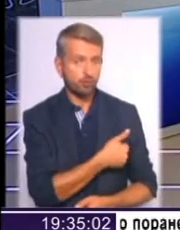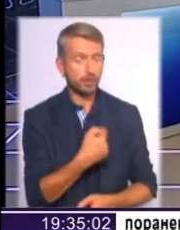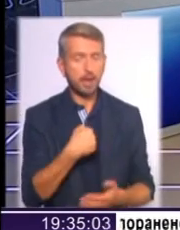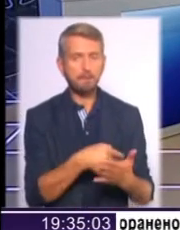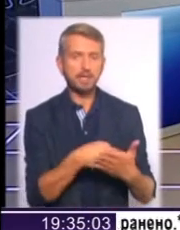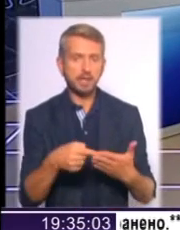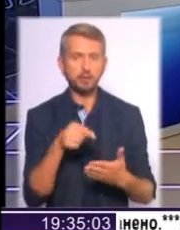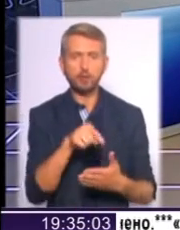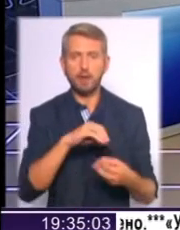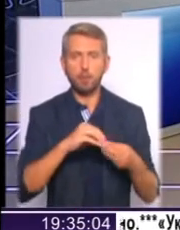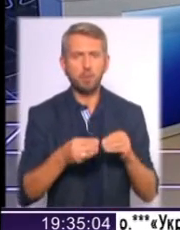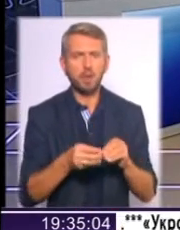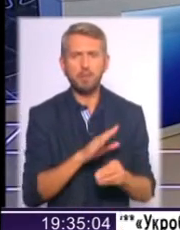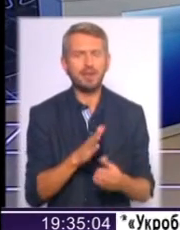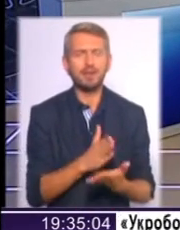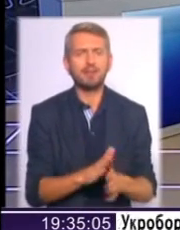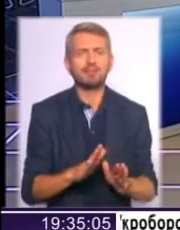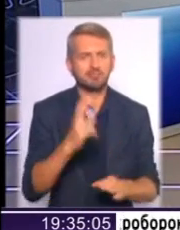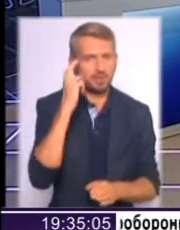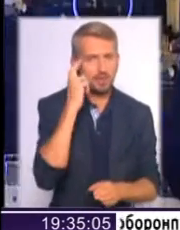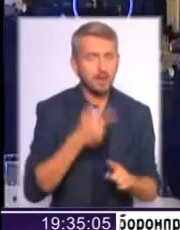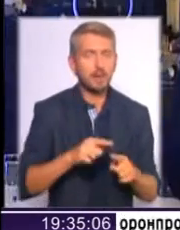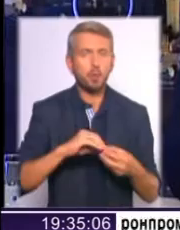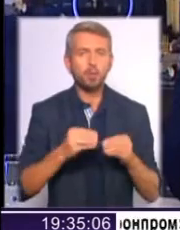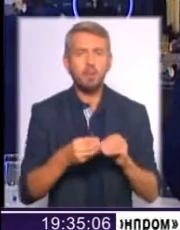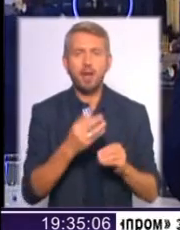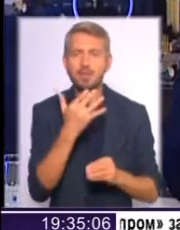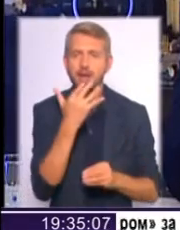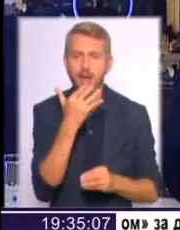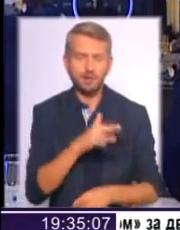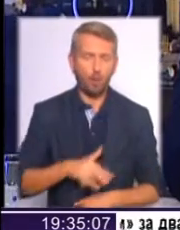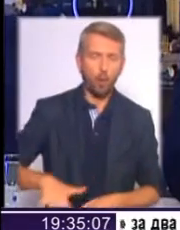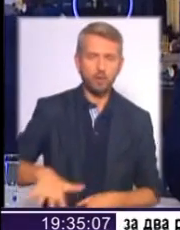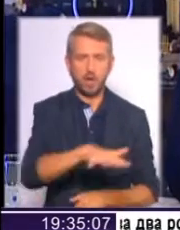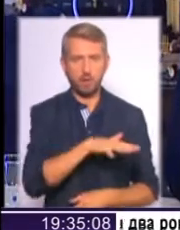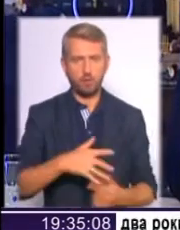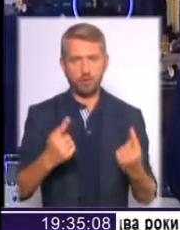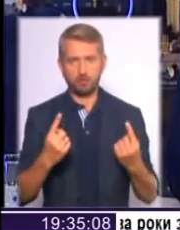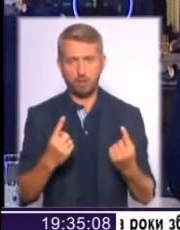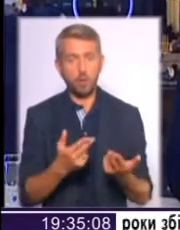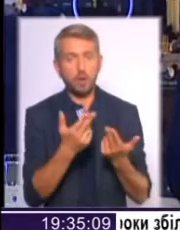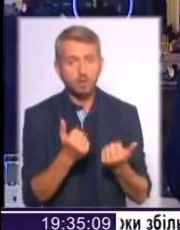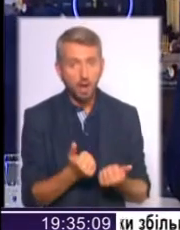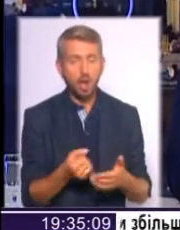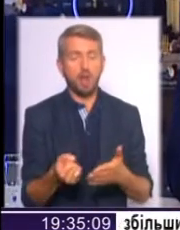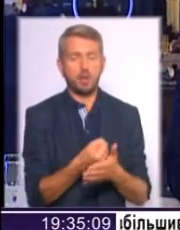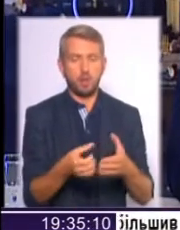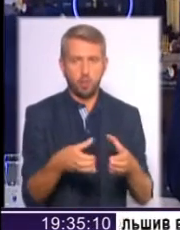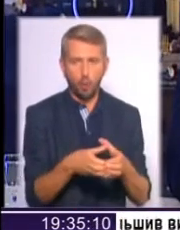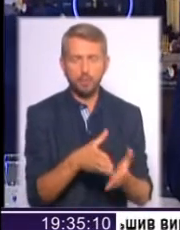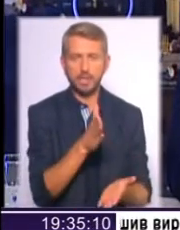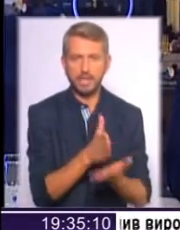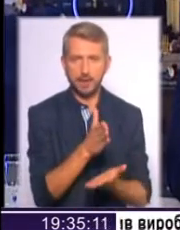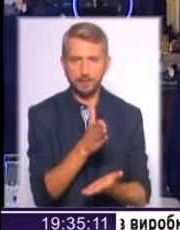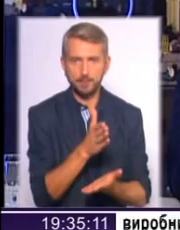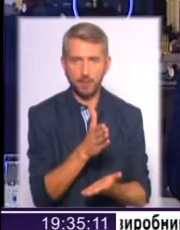підкреслюю, що ця проблема не тільки київська, а проблема тим національного більше. Масштабу. Так, звичайно, лобі, але ми